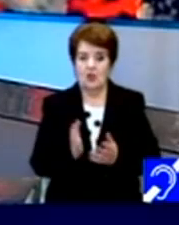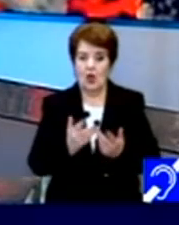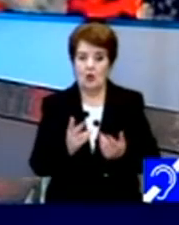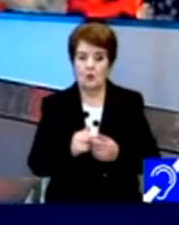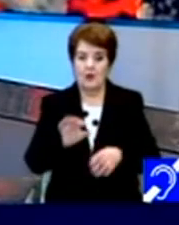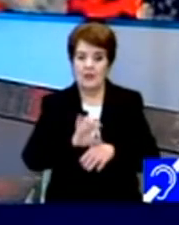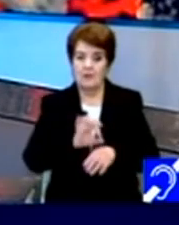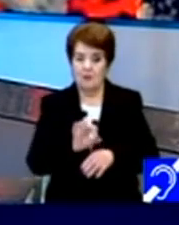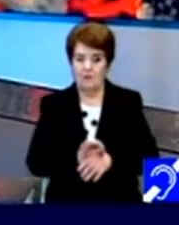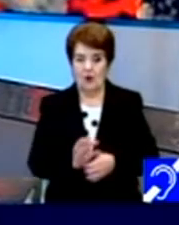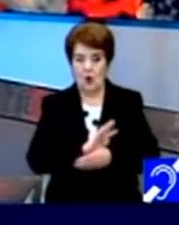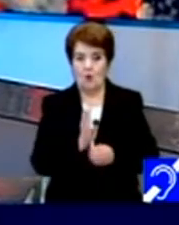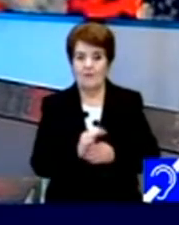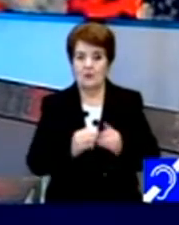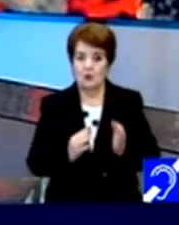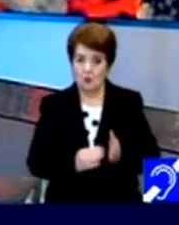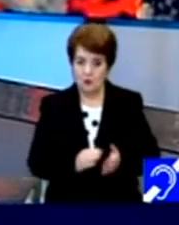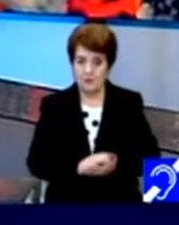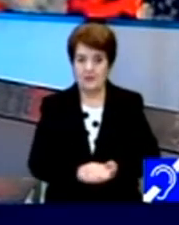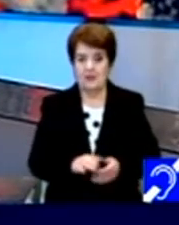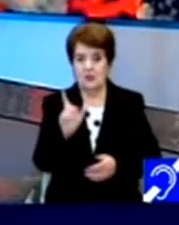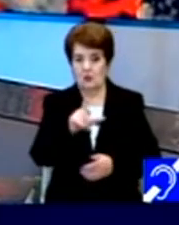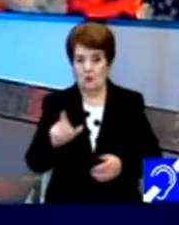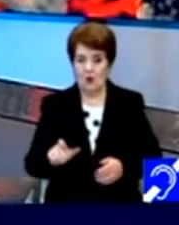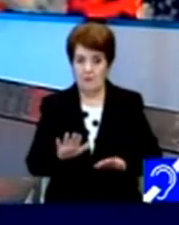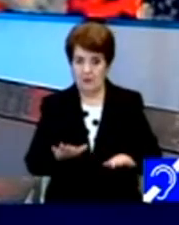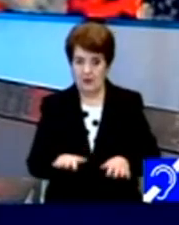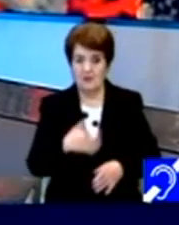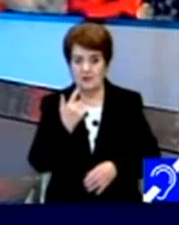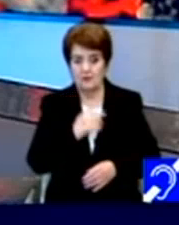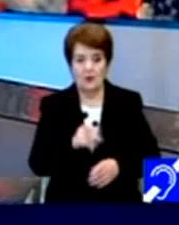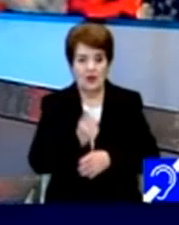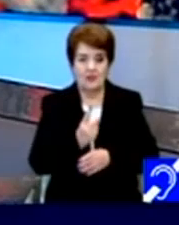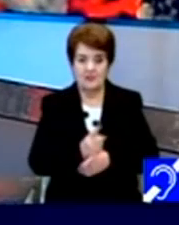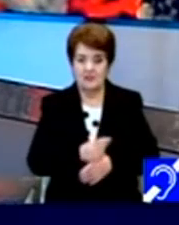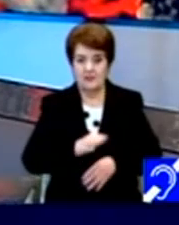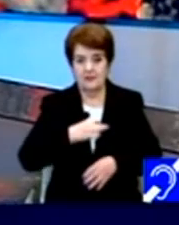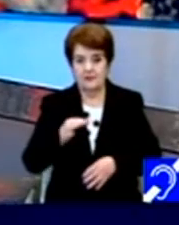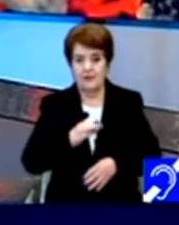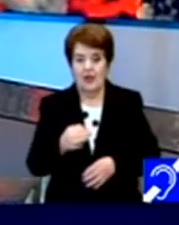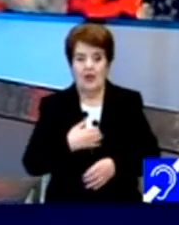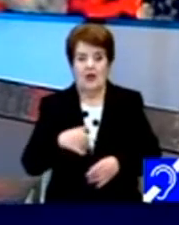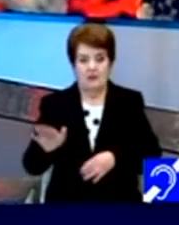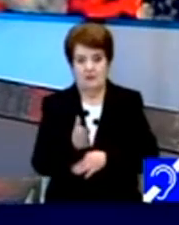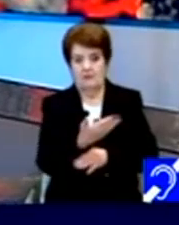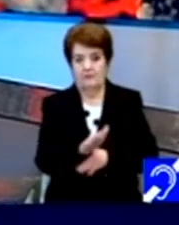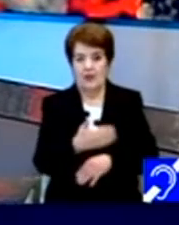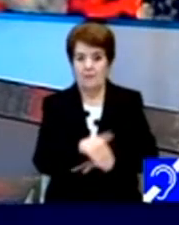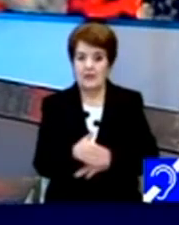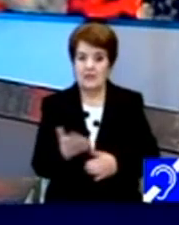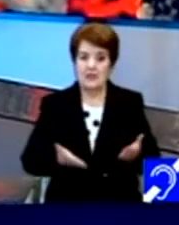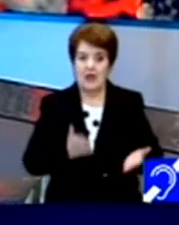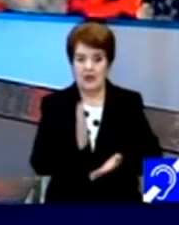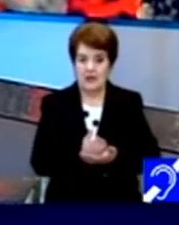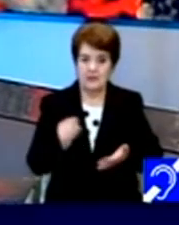numărului de îmbolnăviri cu COVID-19. Localnicii ignoră însă restricțiile și continuă să se plimbe în voie pe străzi, chiar dacă le